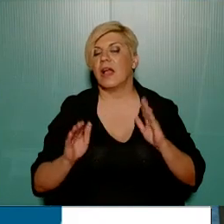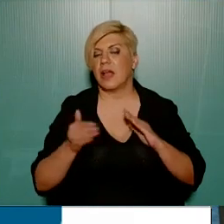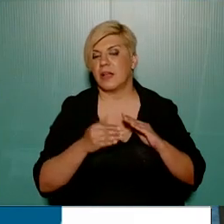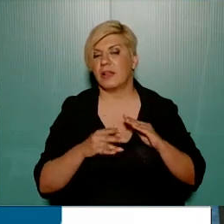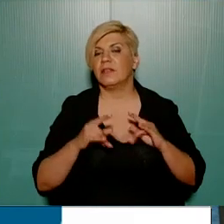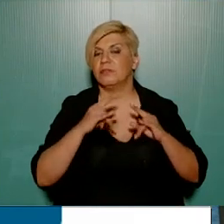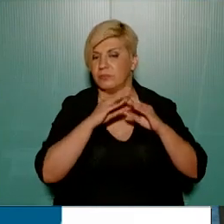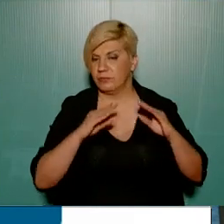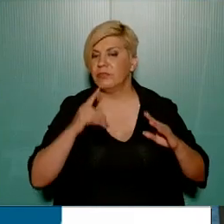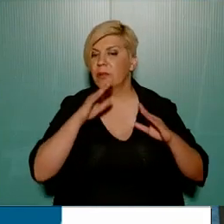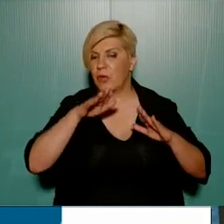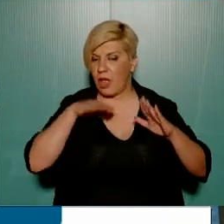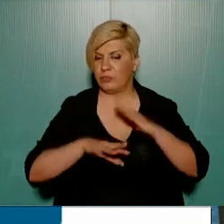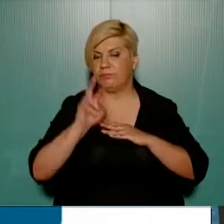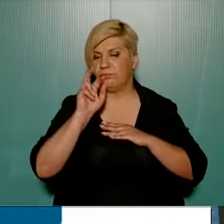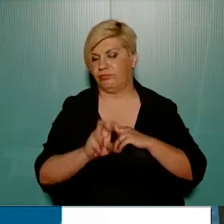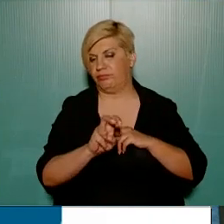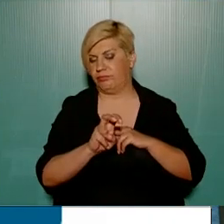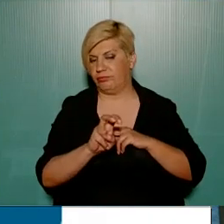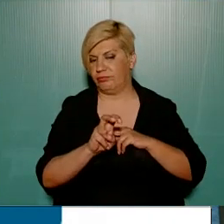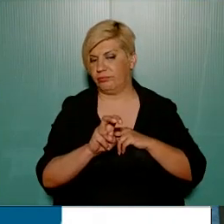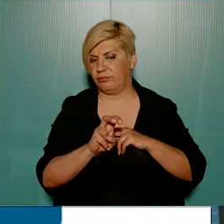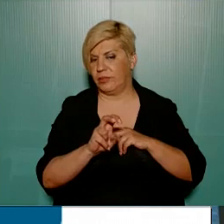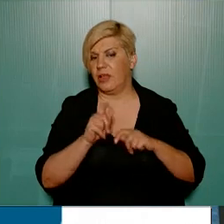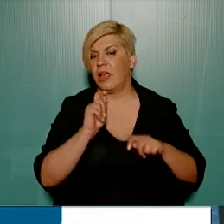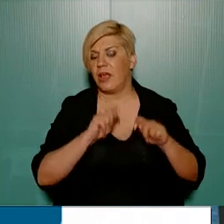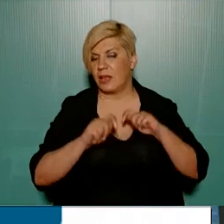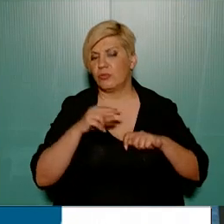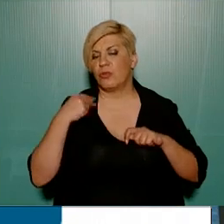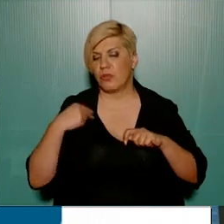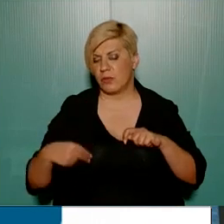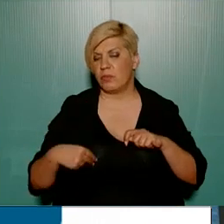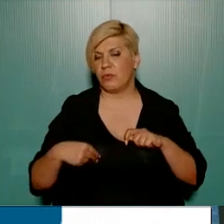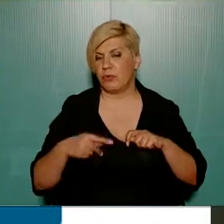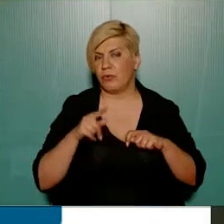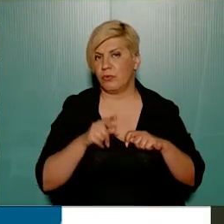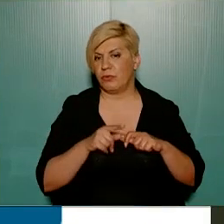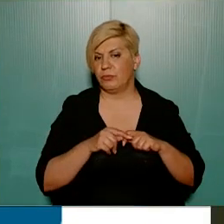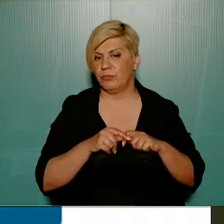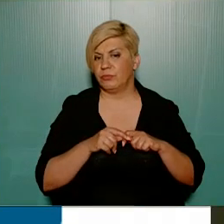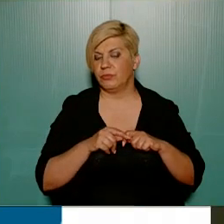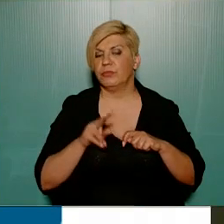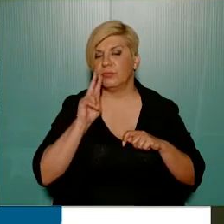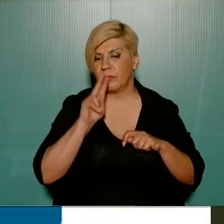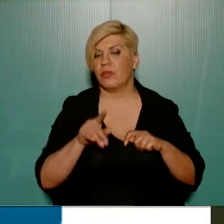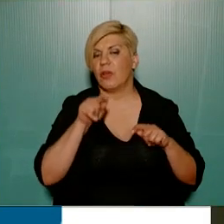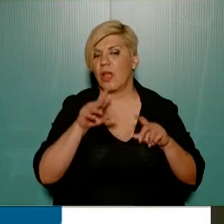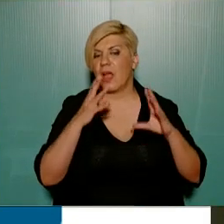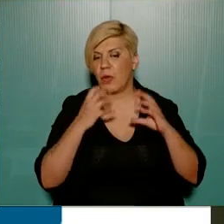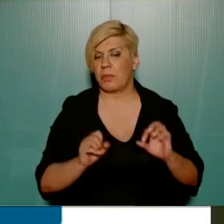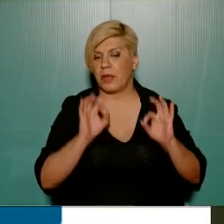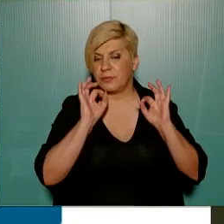δίριχτη μεταλλική σκεπή, εργαζόμενοι του Δήμου κτλ. Και εδώ